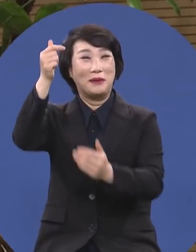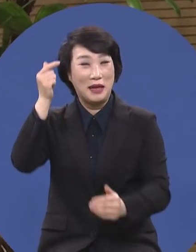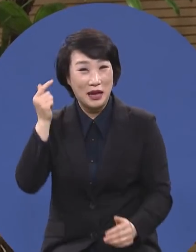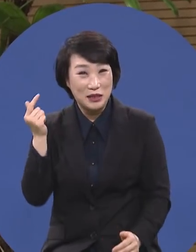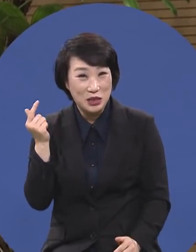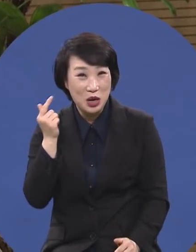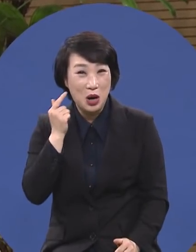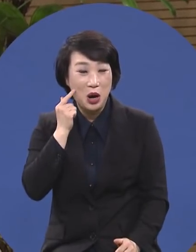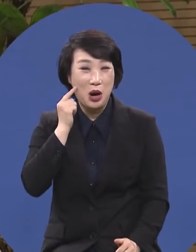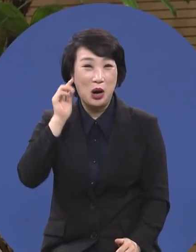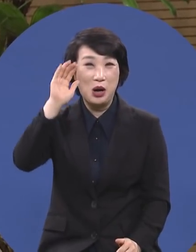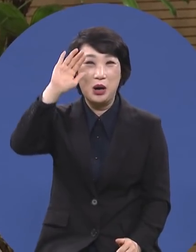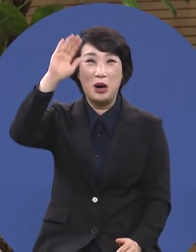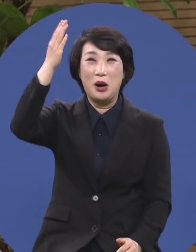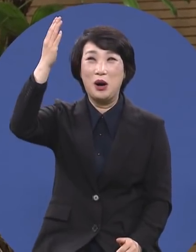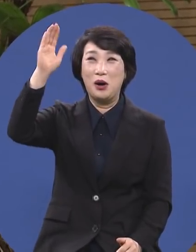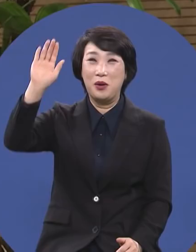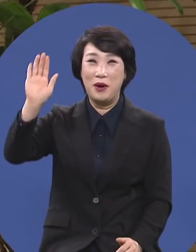사랑님께